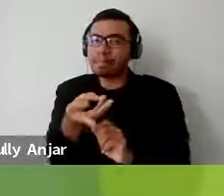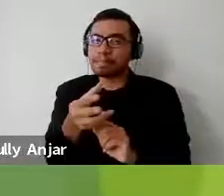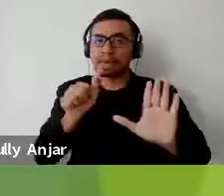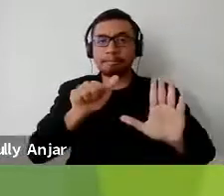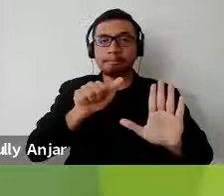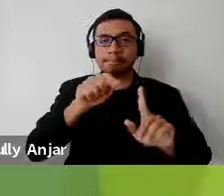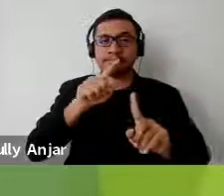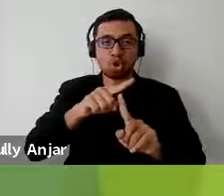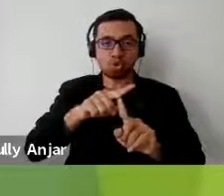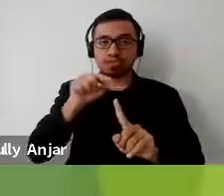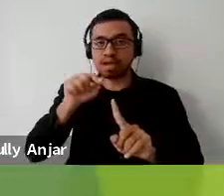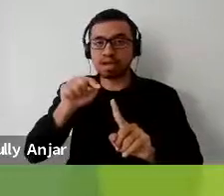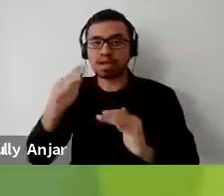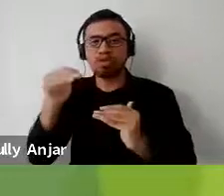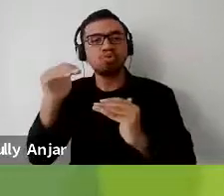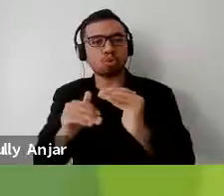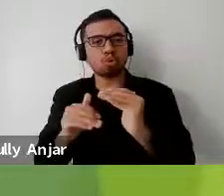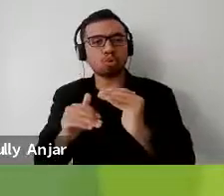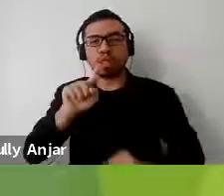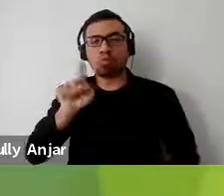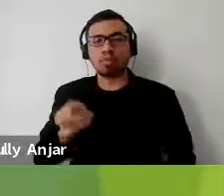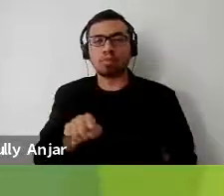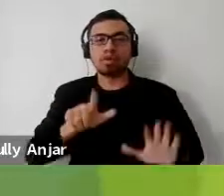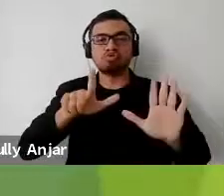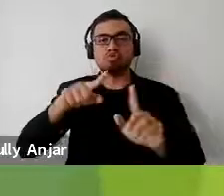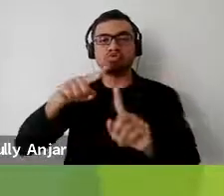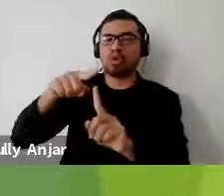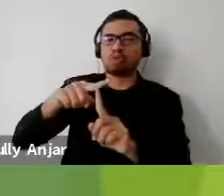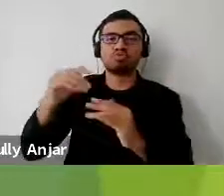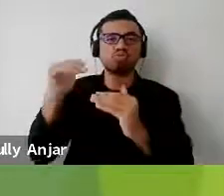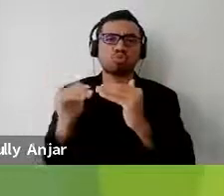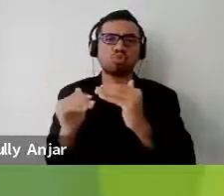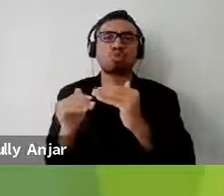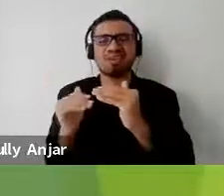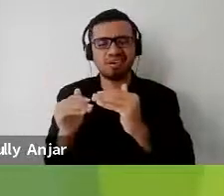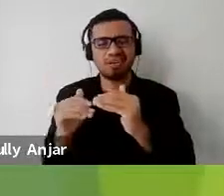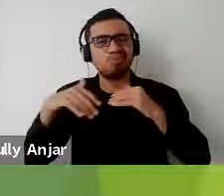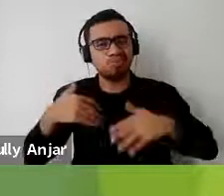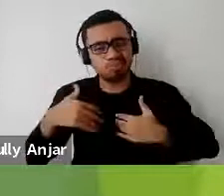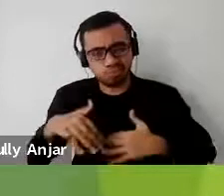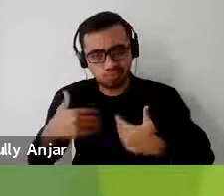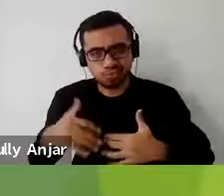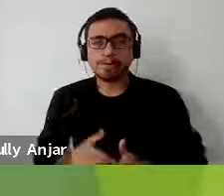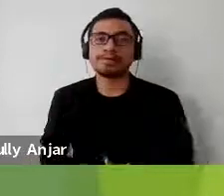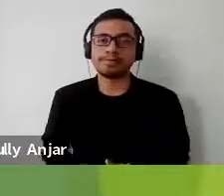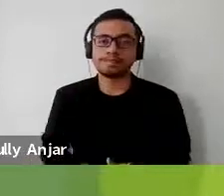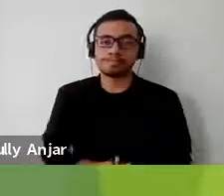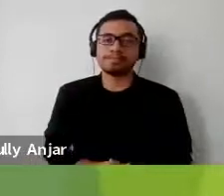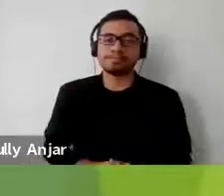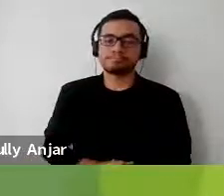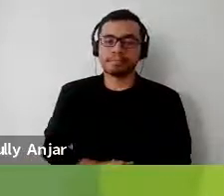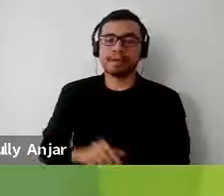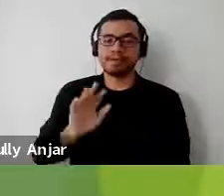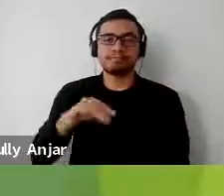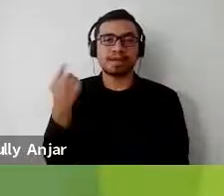1,7 triliun rupiah. Sangat luar biasa. Nah, oleh karena itu, akhirnya kita mengambil kebijakan,